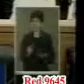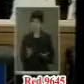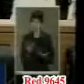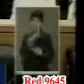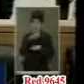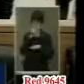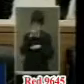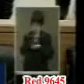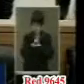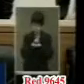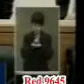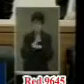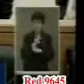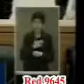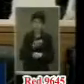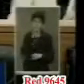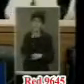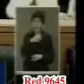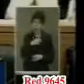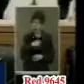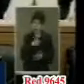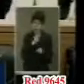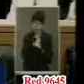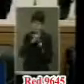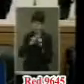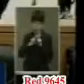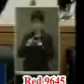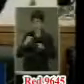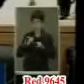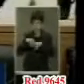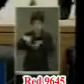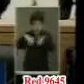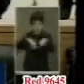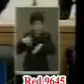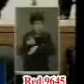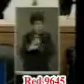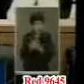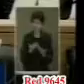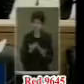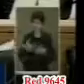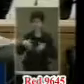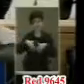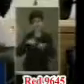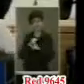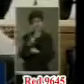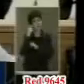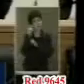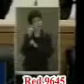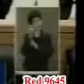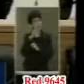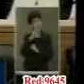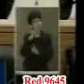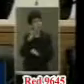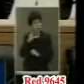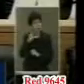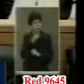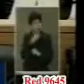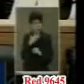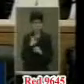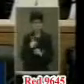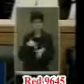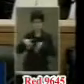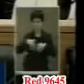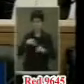ท่านประธานที่เคารพครับผมจึงบอกว่านี่แหละครับการเมืองภาคประชาชนนี่คือการชุมนุมตามมาตรา63บอกว่า